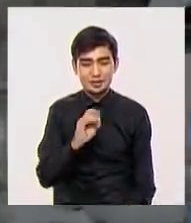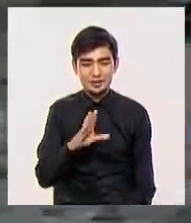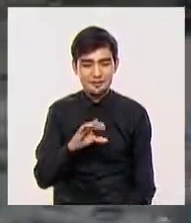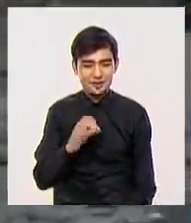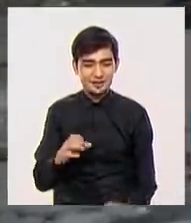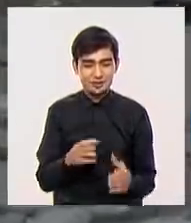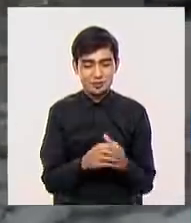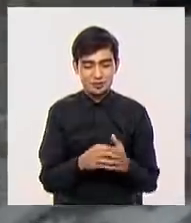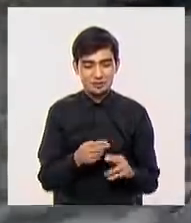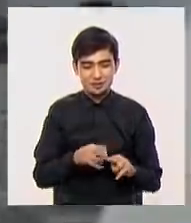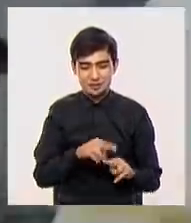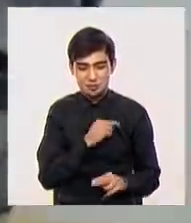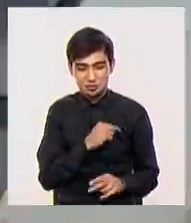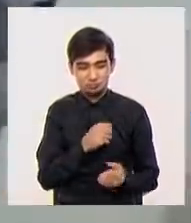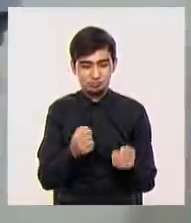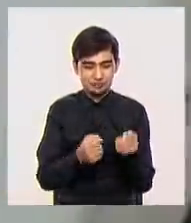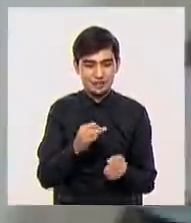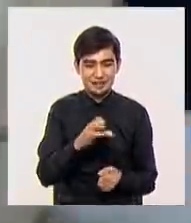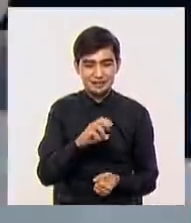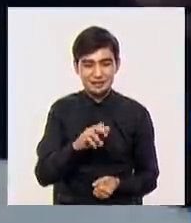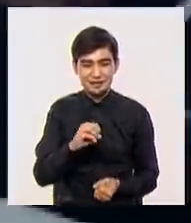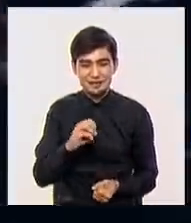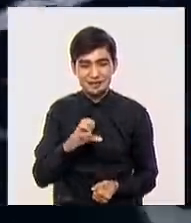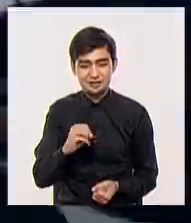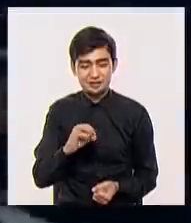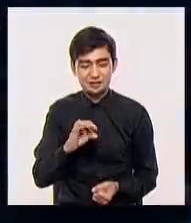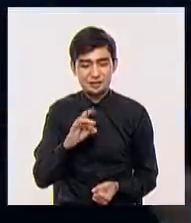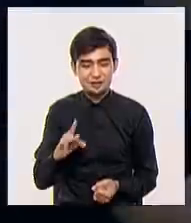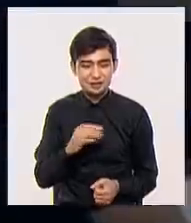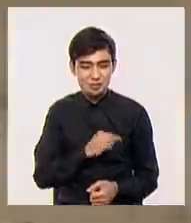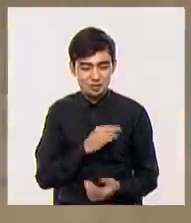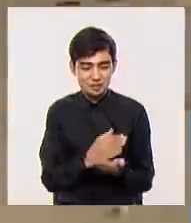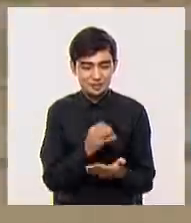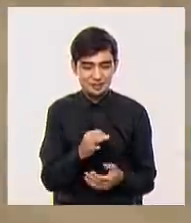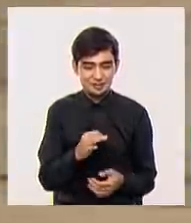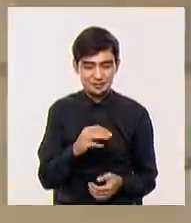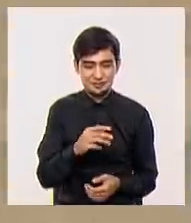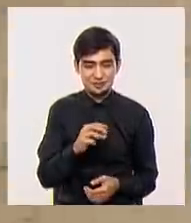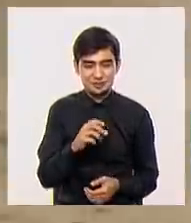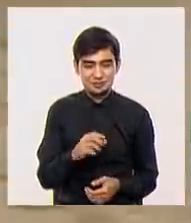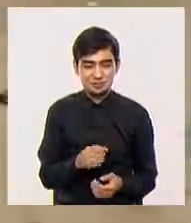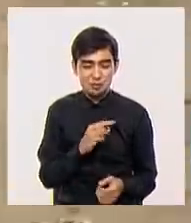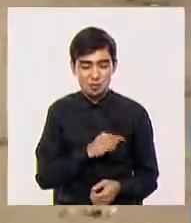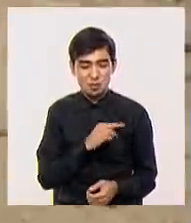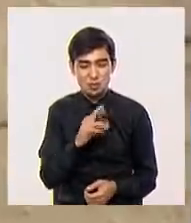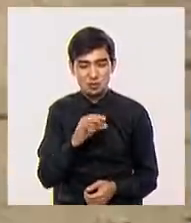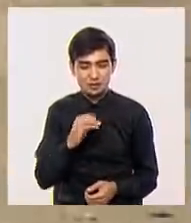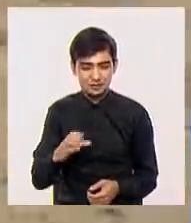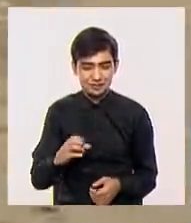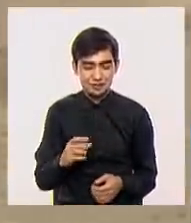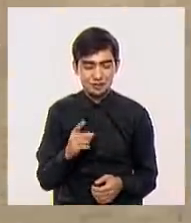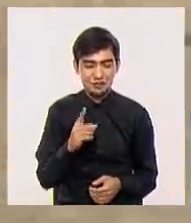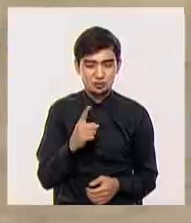қызмет көрсететін компанияларда жүргізуші және слесер болып жұмыс істейтіндер жалақыны Еңбек кодексінің 103-ші бабына сәйкес төлеуді талап етіп